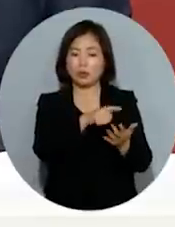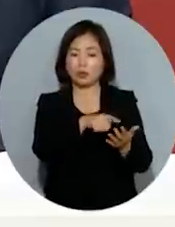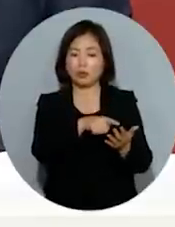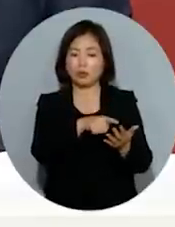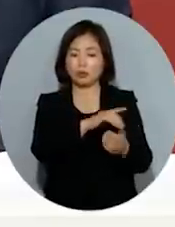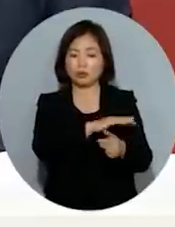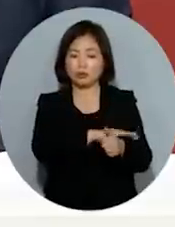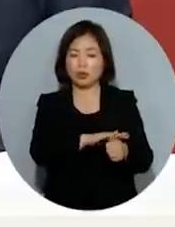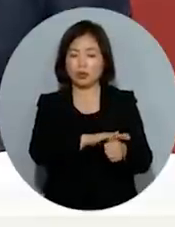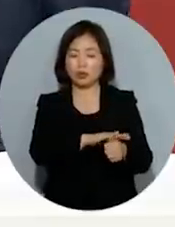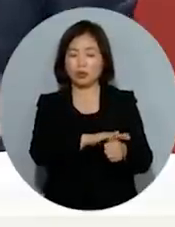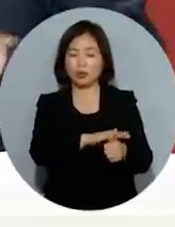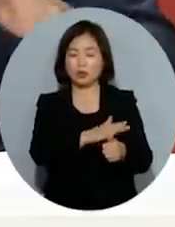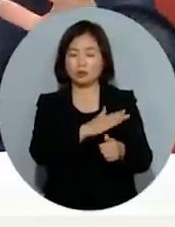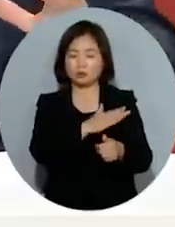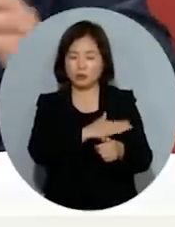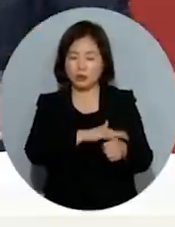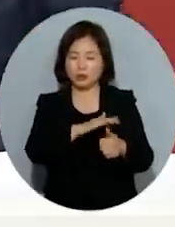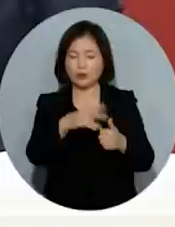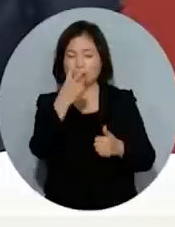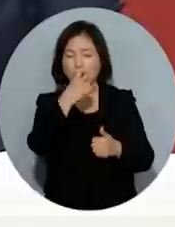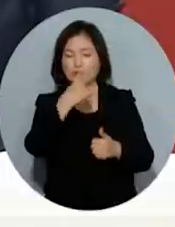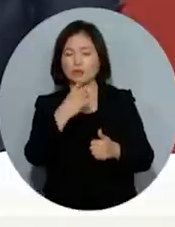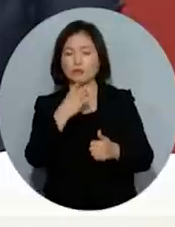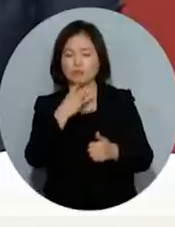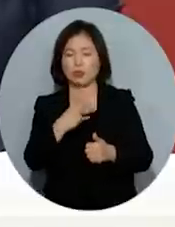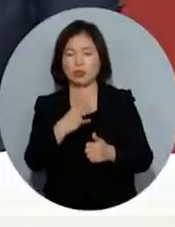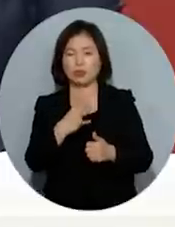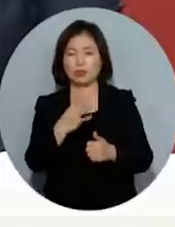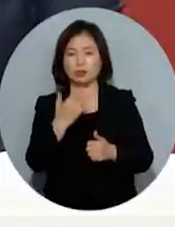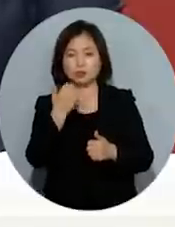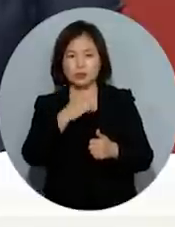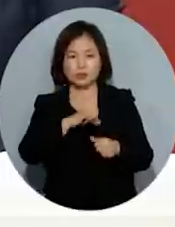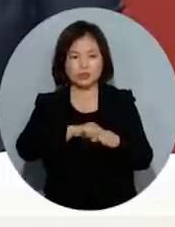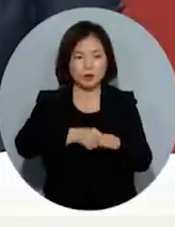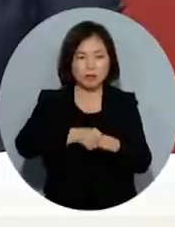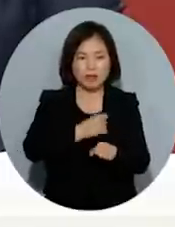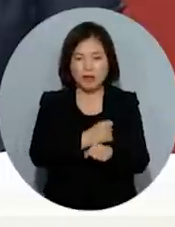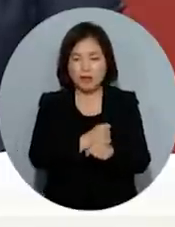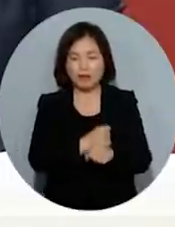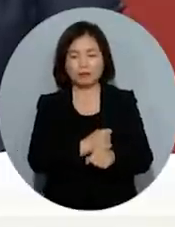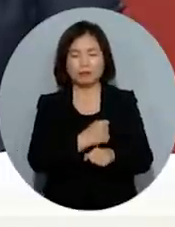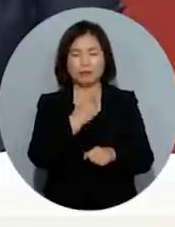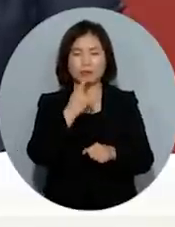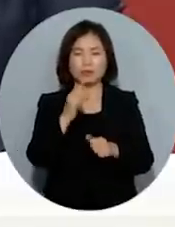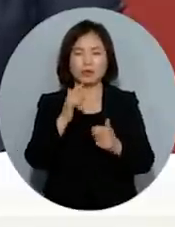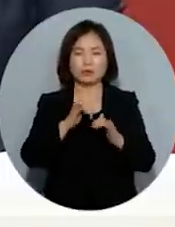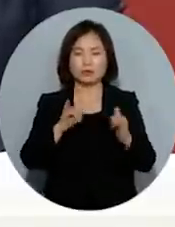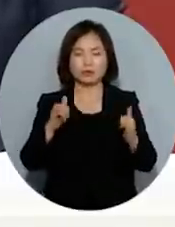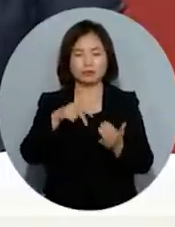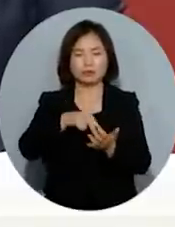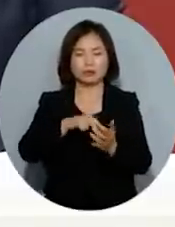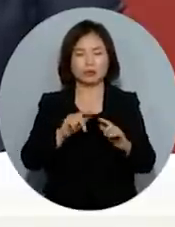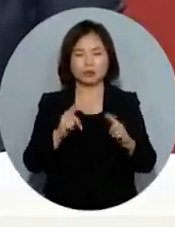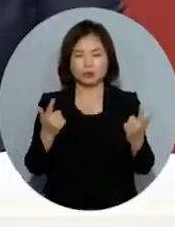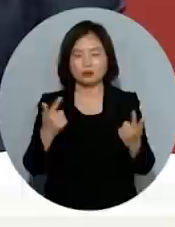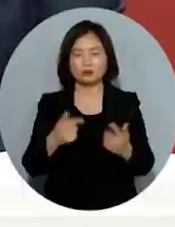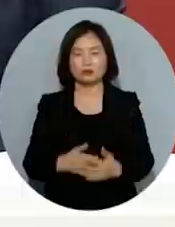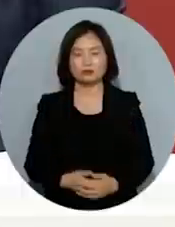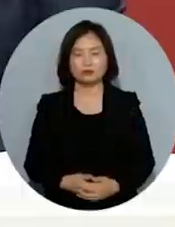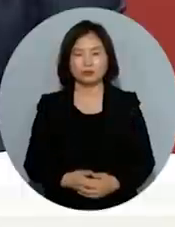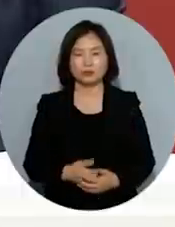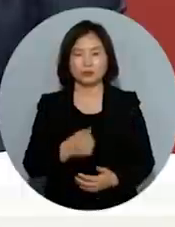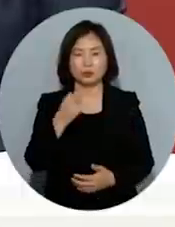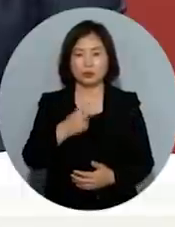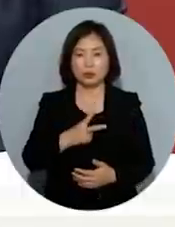제대로 굴러갈 수 있도록 관리하는 사람이지 누구를 처벌한다, 안 한다 이런 말을 하는 그런 건 아니라고 봅니다.